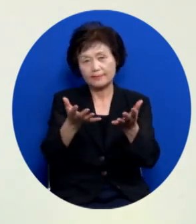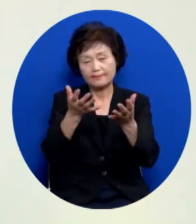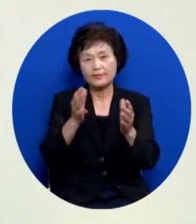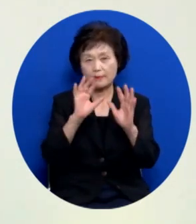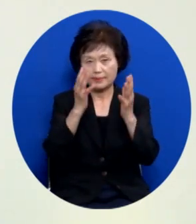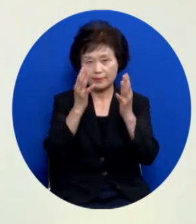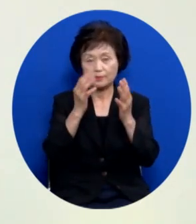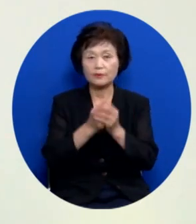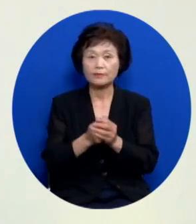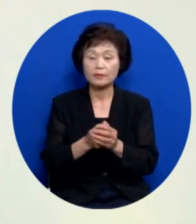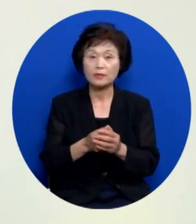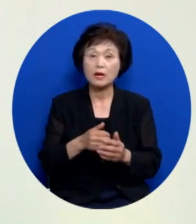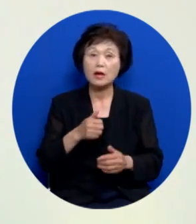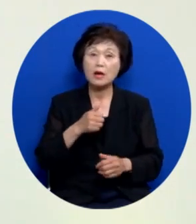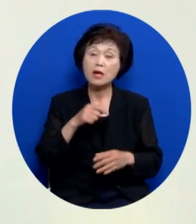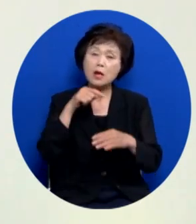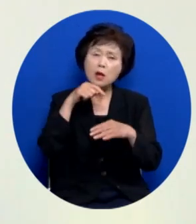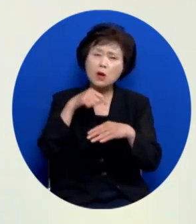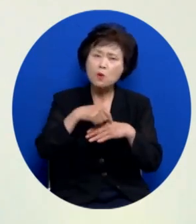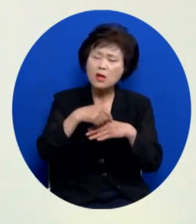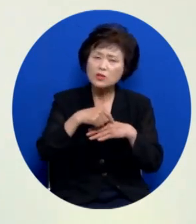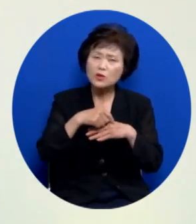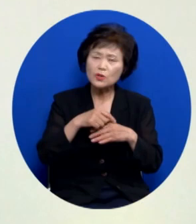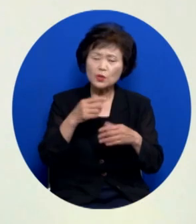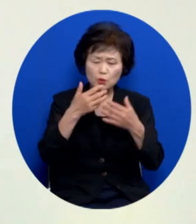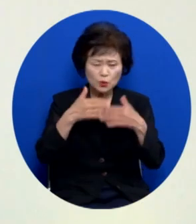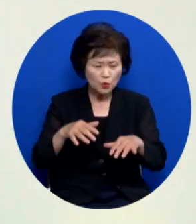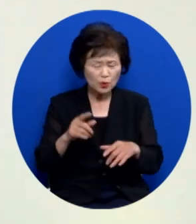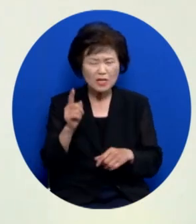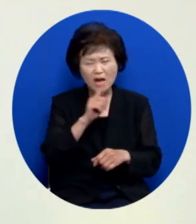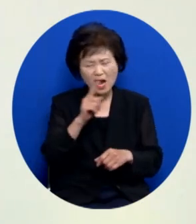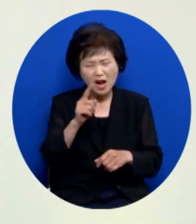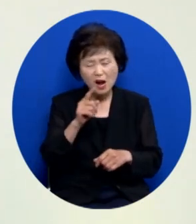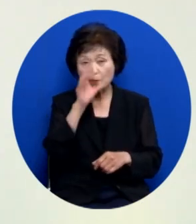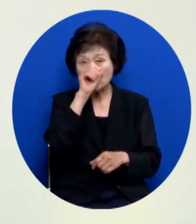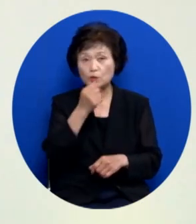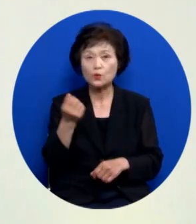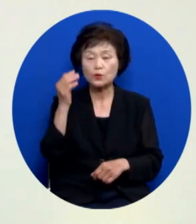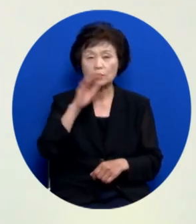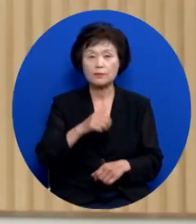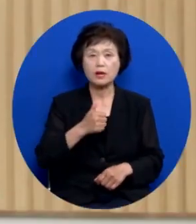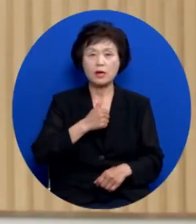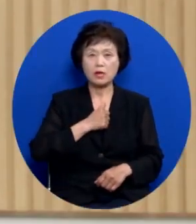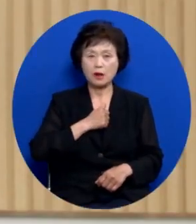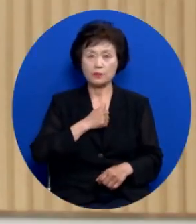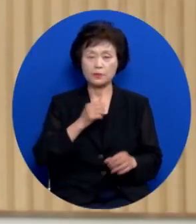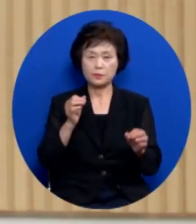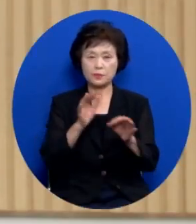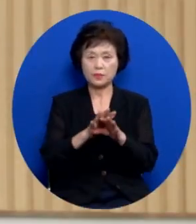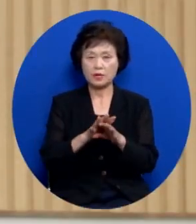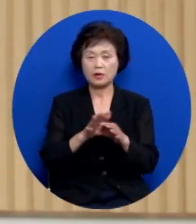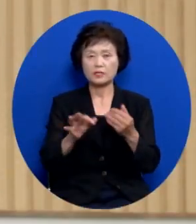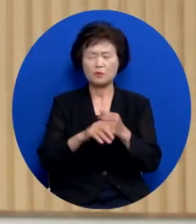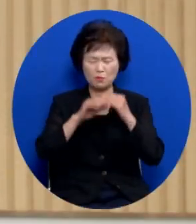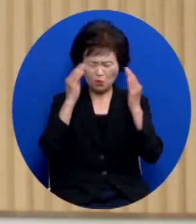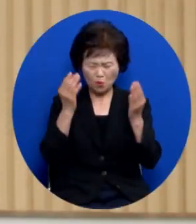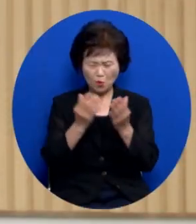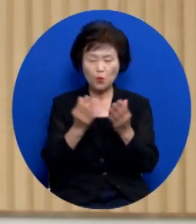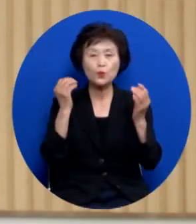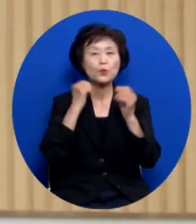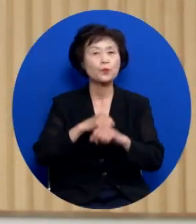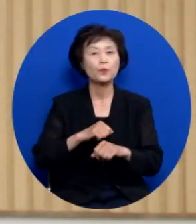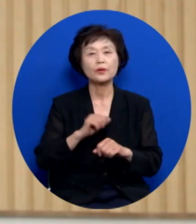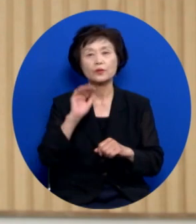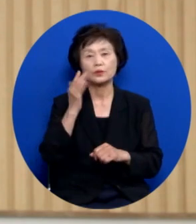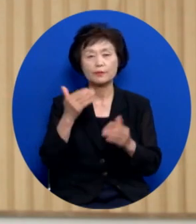위기입니다. 외적인 조건이 아무리 좋아도 자부심이 무너지면 모든 것이 무너집니다. 건강한 자부심은